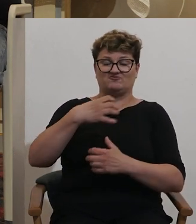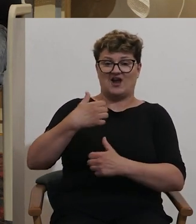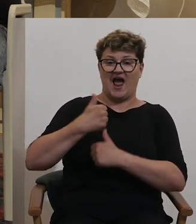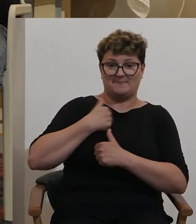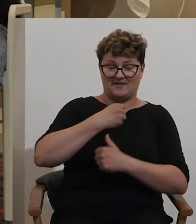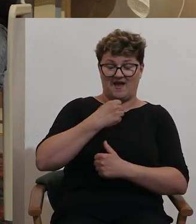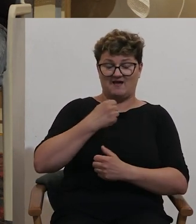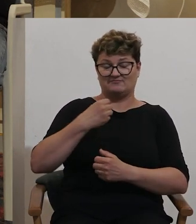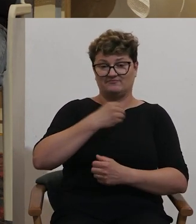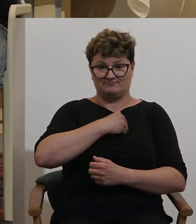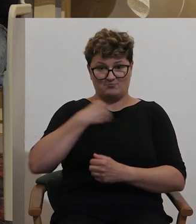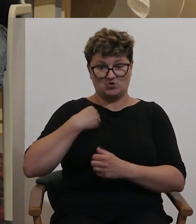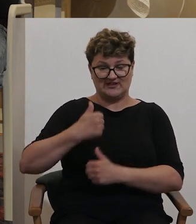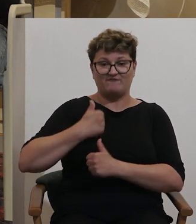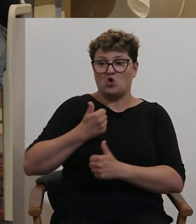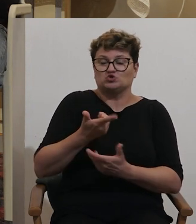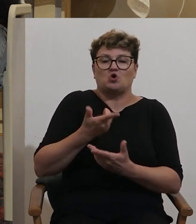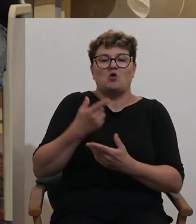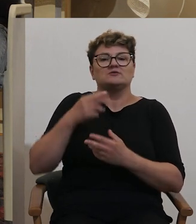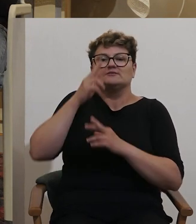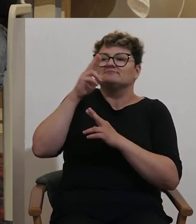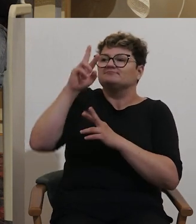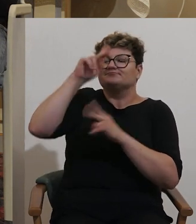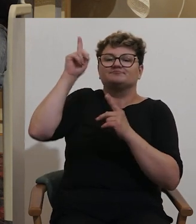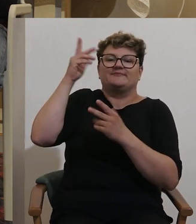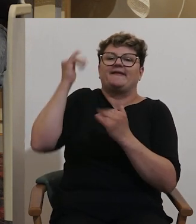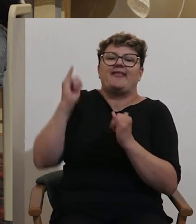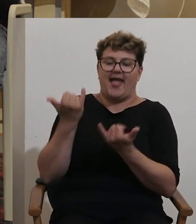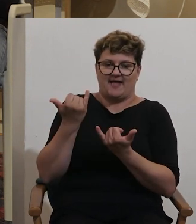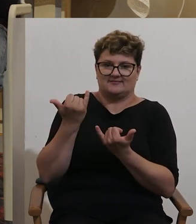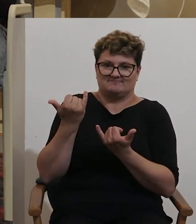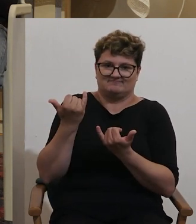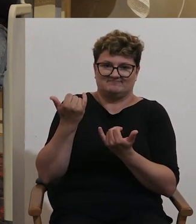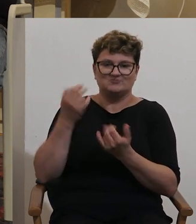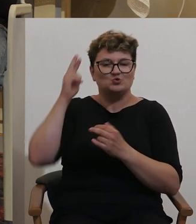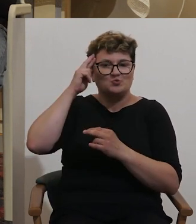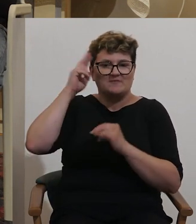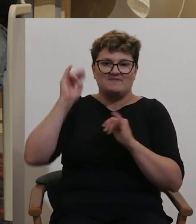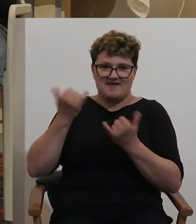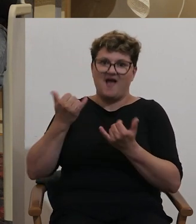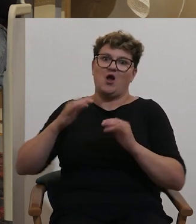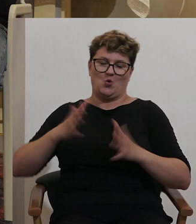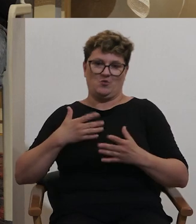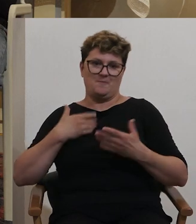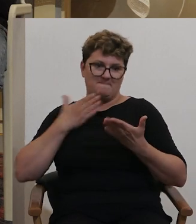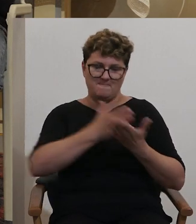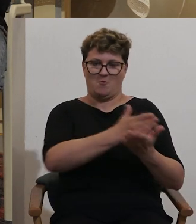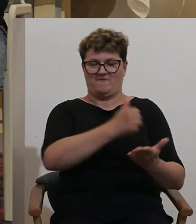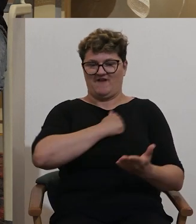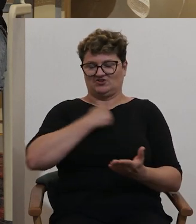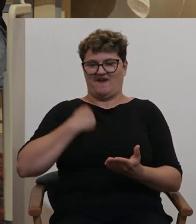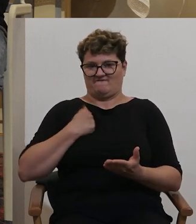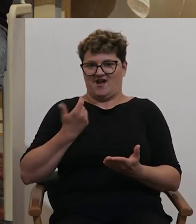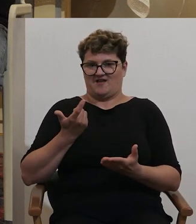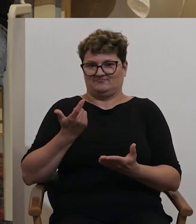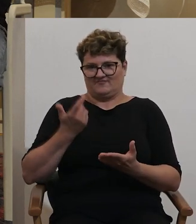Polskiego, którzy takie rozkazy dostali. Zinterpretowali to jednoznacznie. Idziemy na pomoc Warszawie. I nie